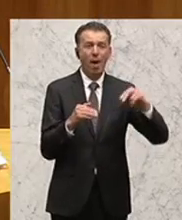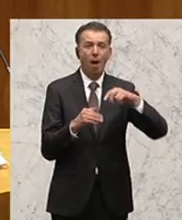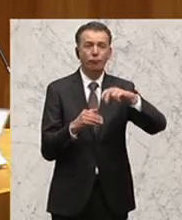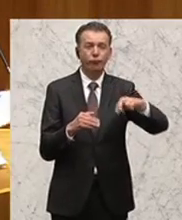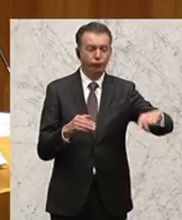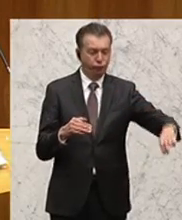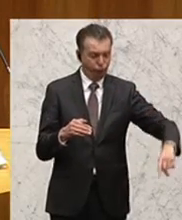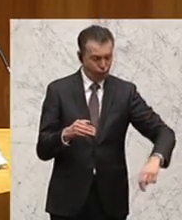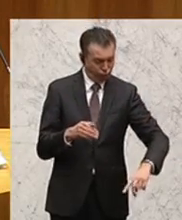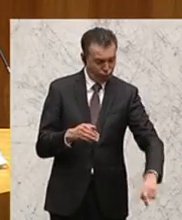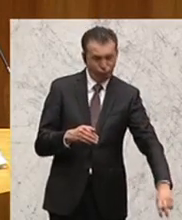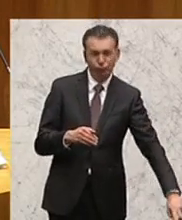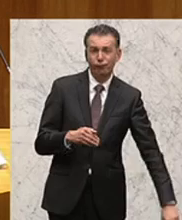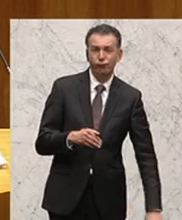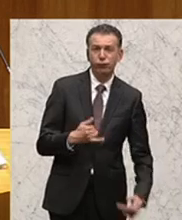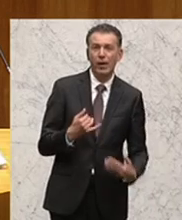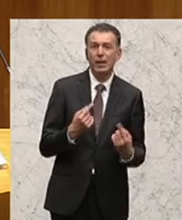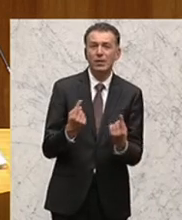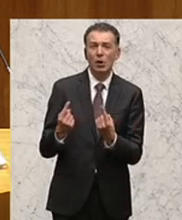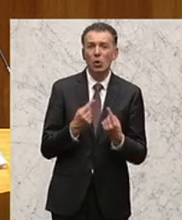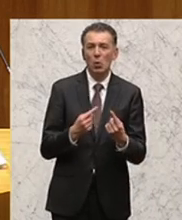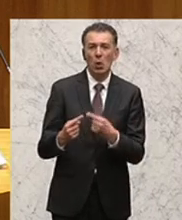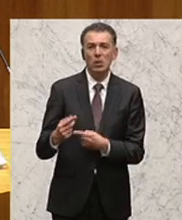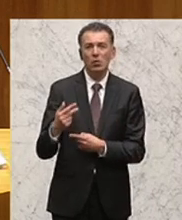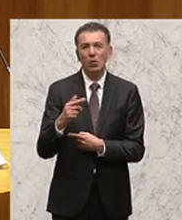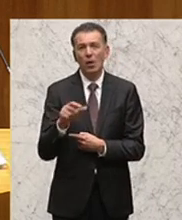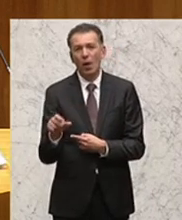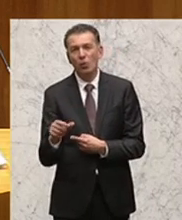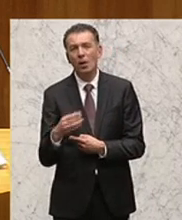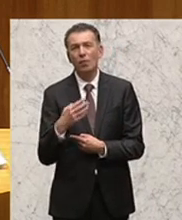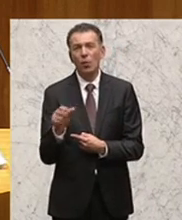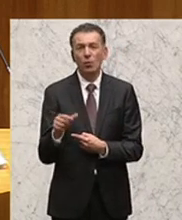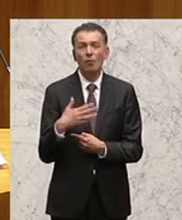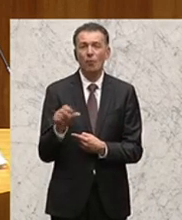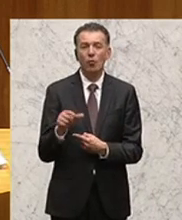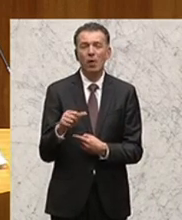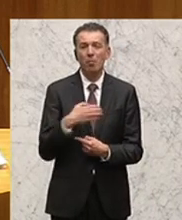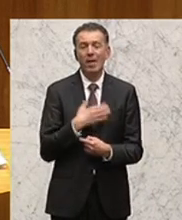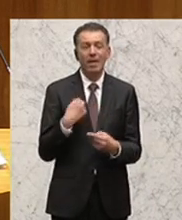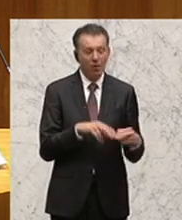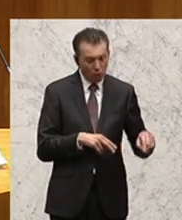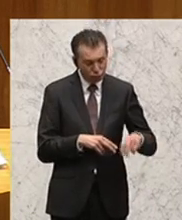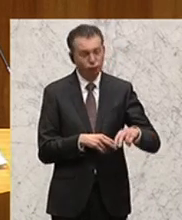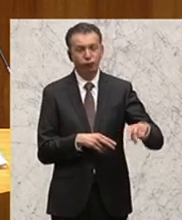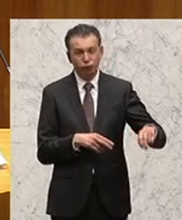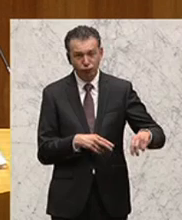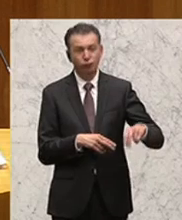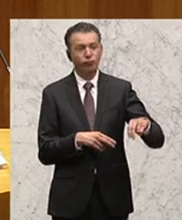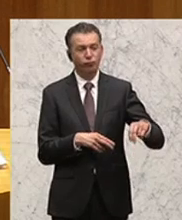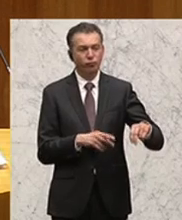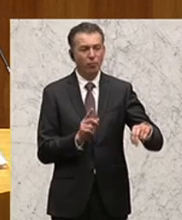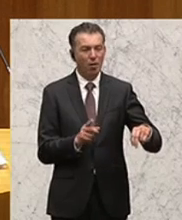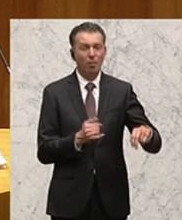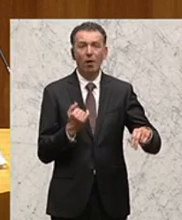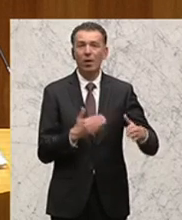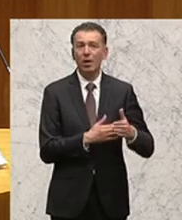Situation, wo, sagen wir mal, 300, 400, 500 Meter sind wir wieder nach oben gegangen. Da sind wir